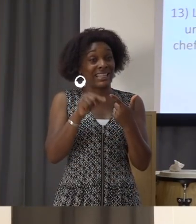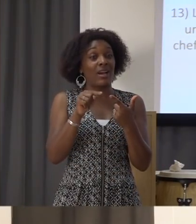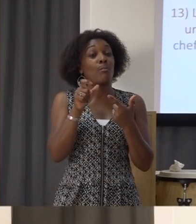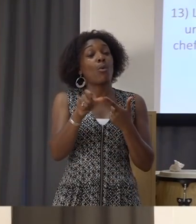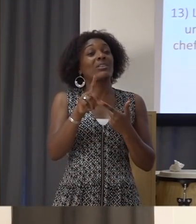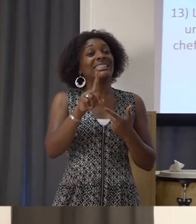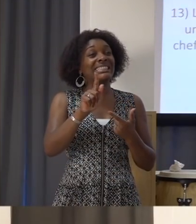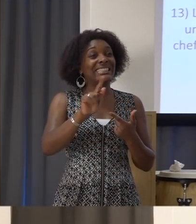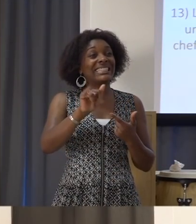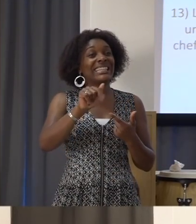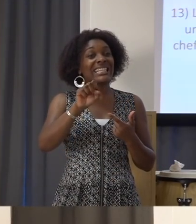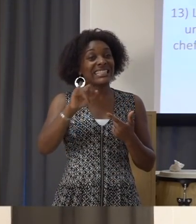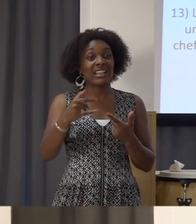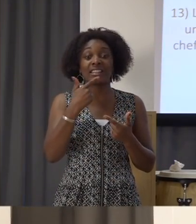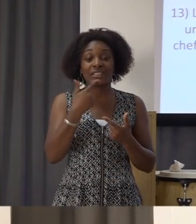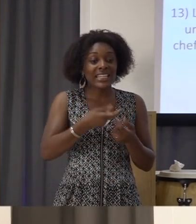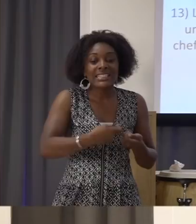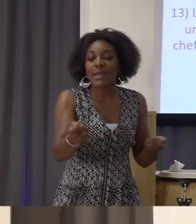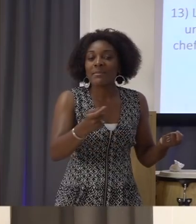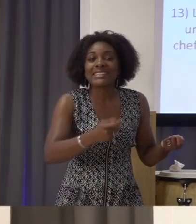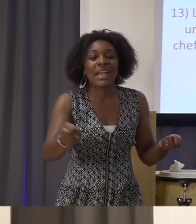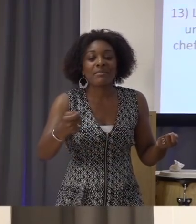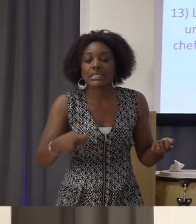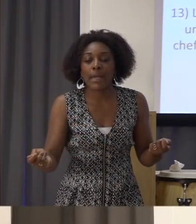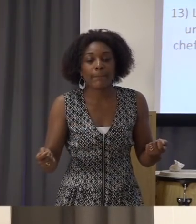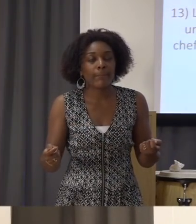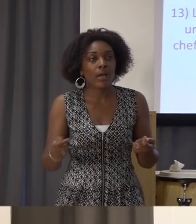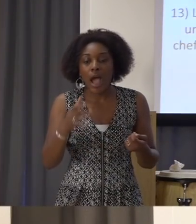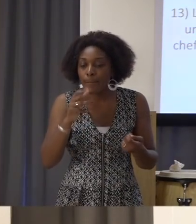jamais récolter. Mais oui.